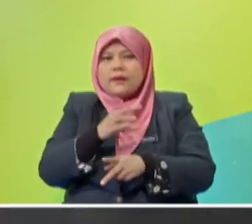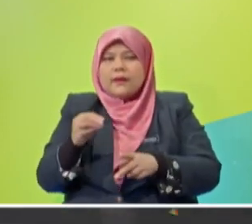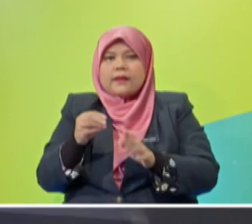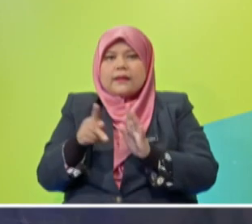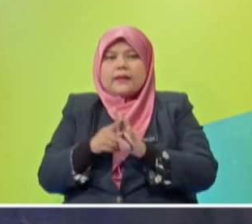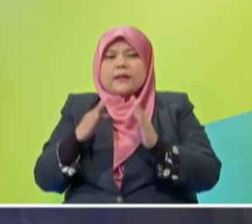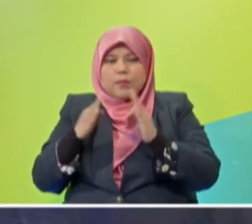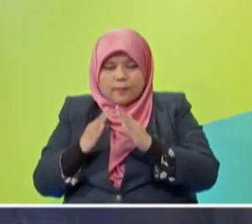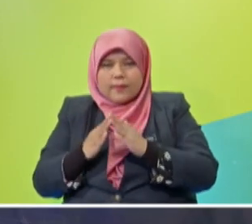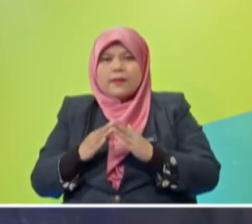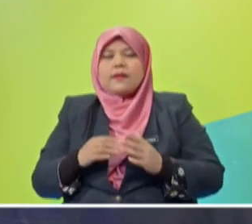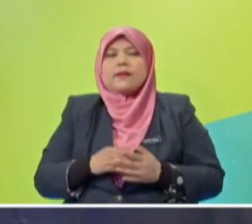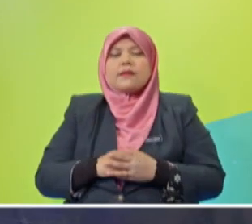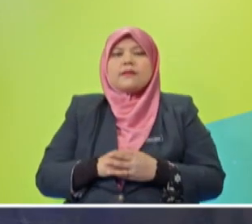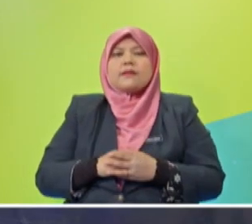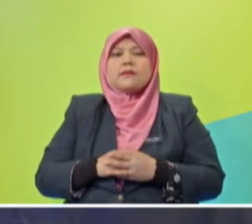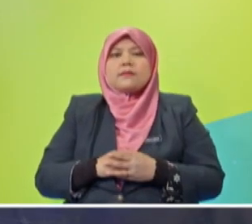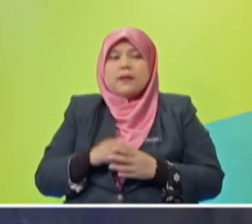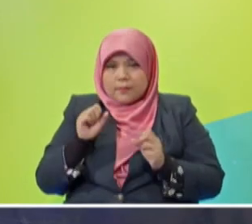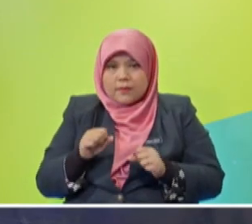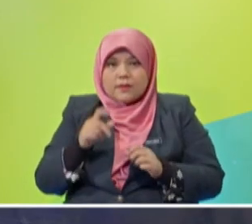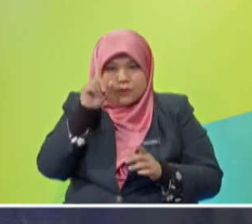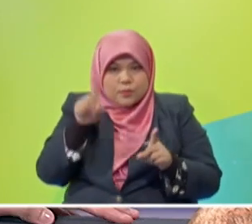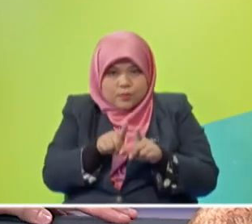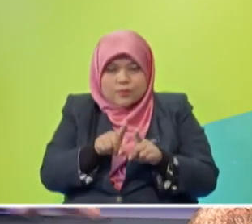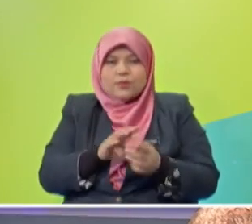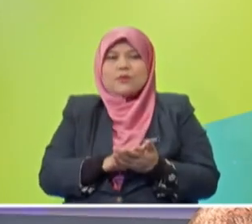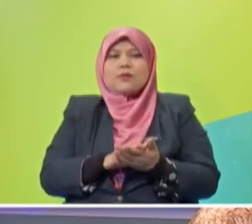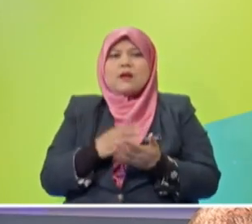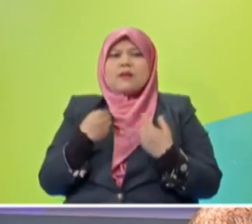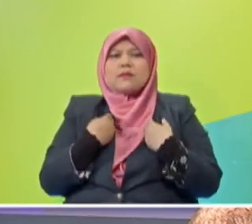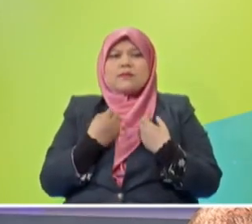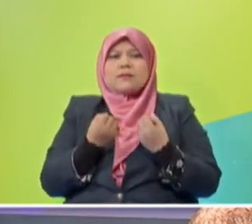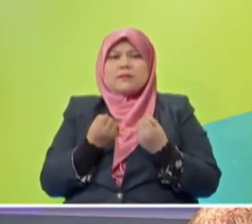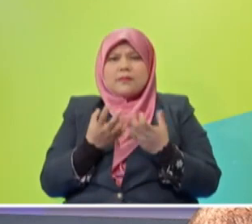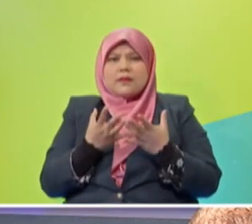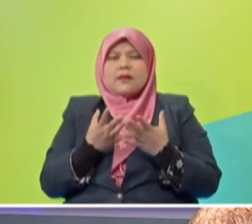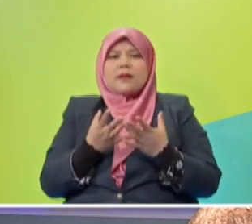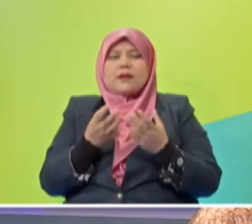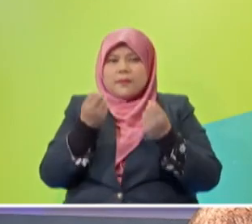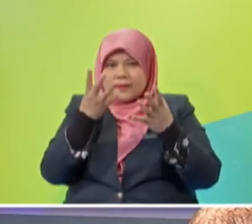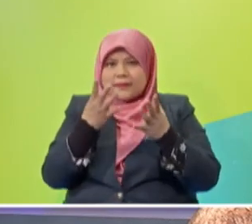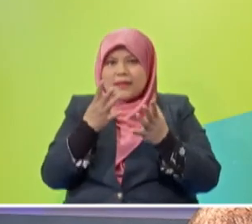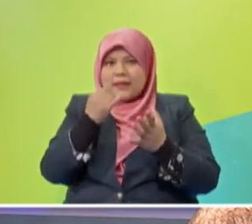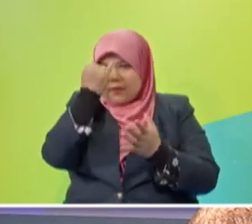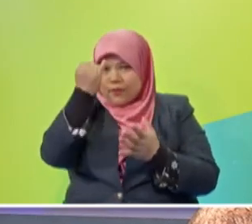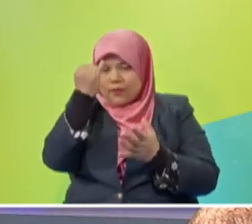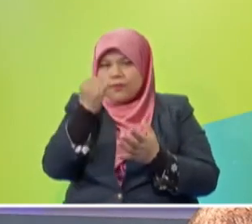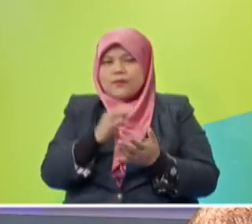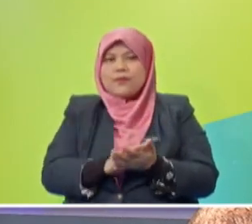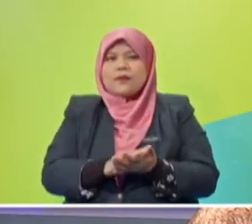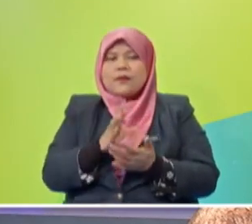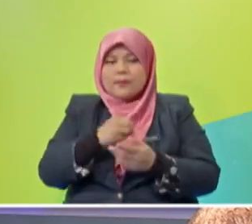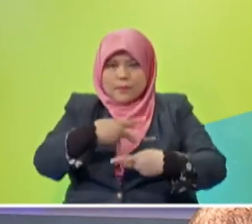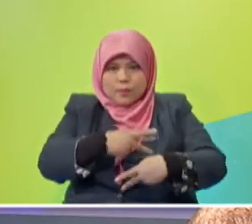Setuju? Okey, macam mana Abang Irfan? Setuju tak dengan jawapan Alia tadi? Sebab ada beberapa input yang diberikan. Yang pertama, ada peluang